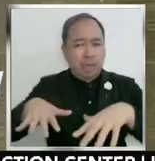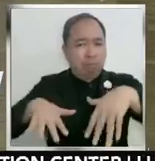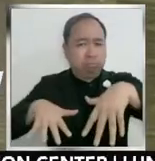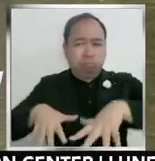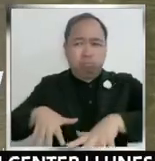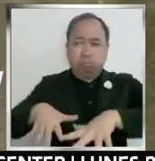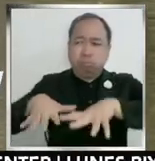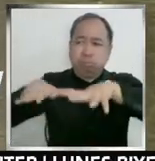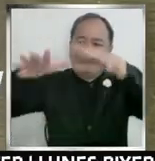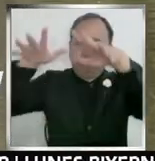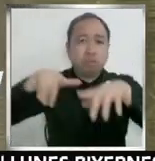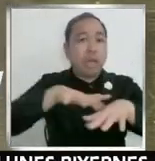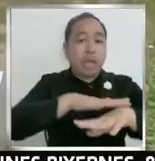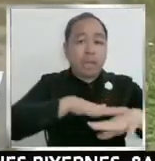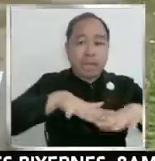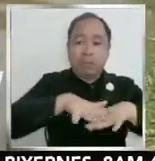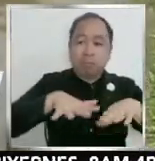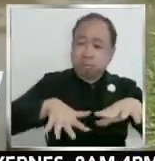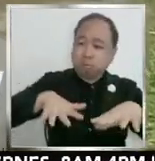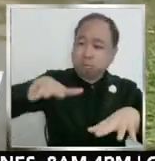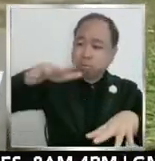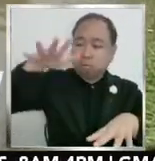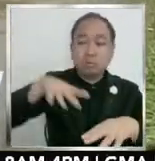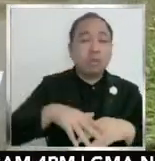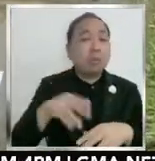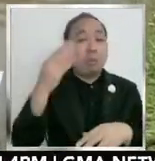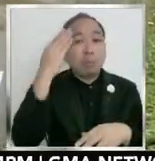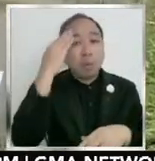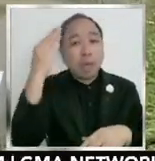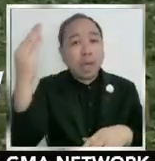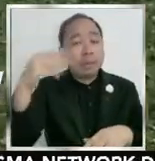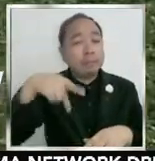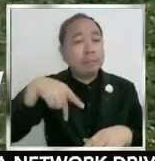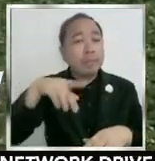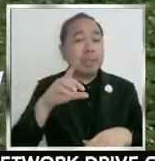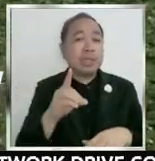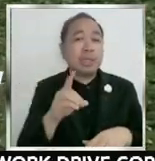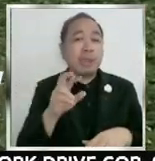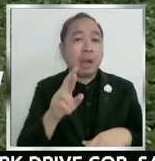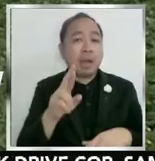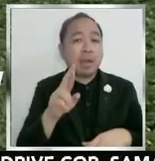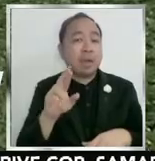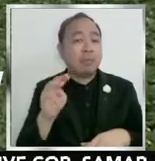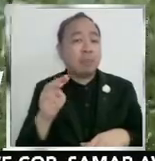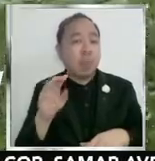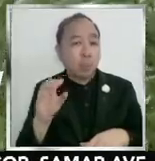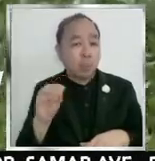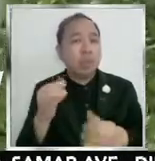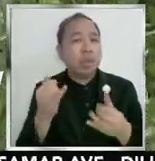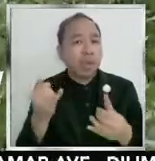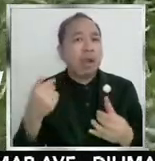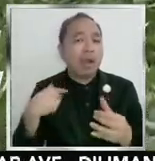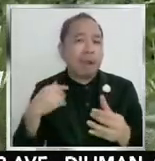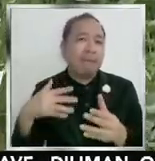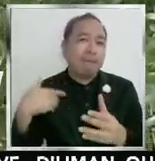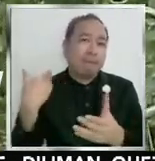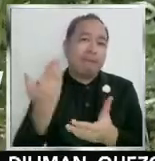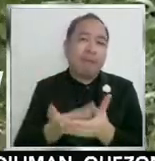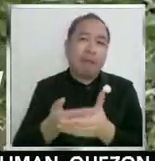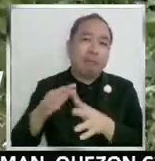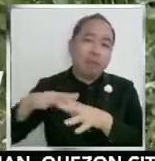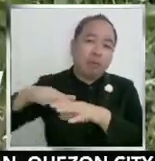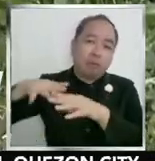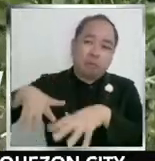Ayon sa Bulacan PDRRMO, ngayon palang dumarating sa lugar ang ulang ibinuhos nitong nakaraan sa mga karatig at